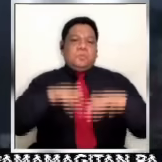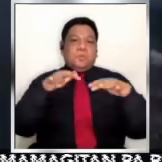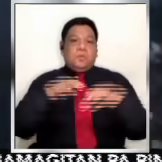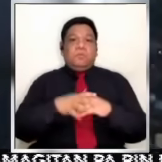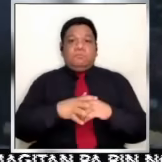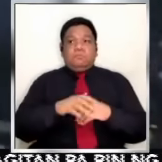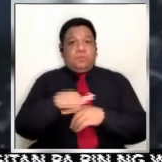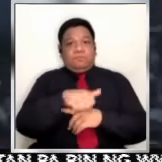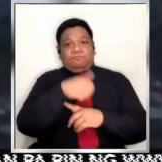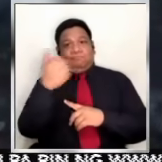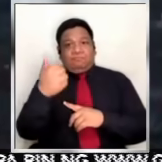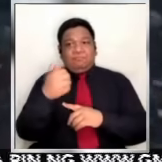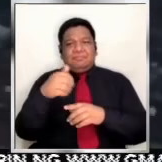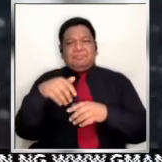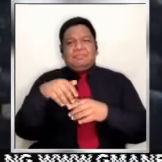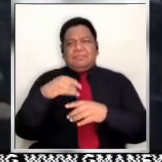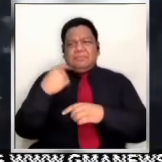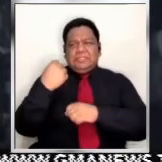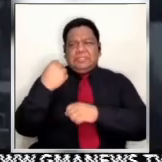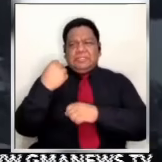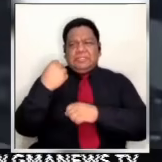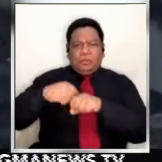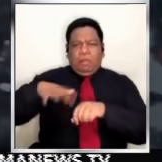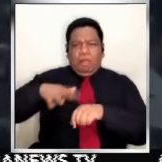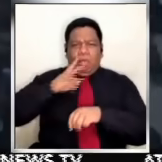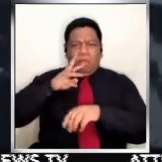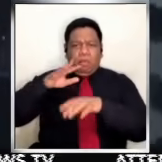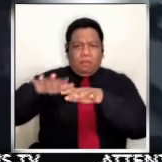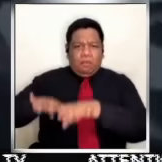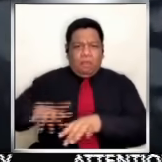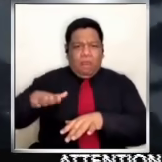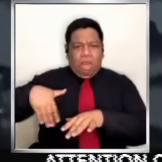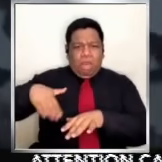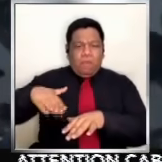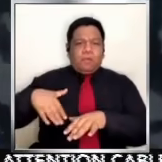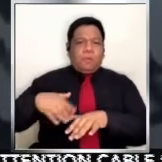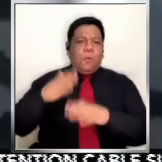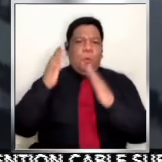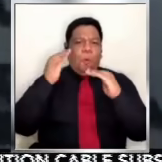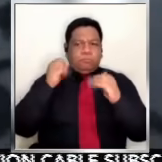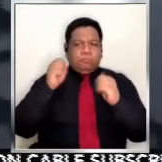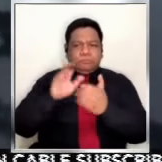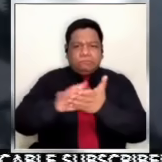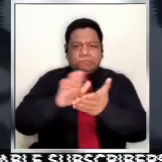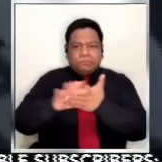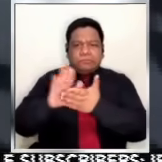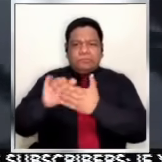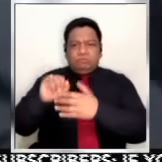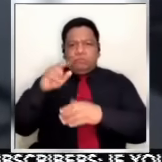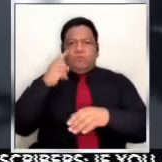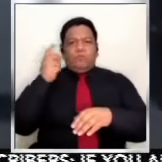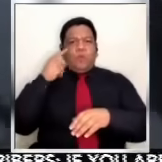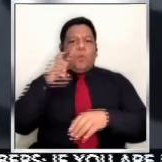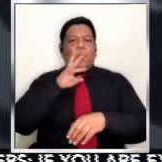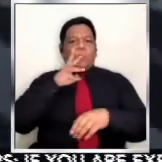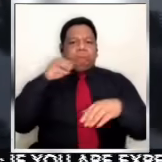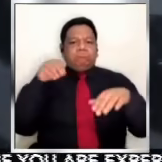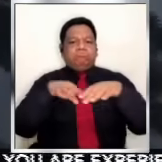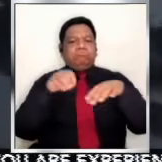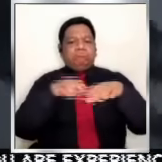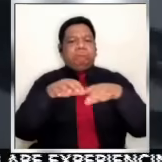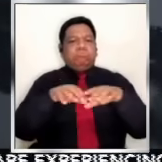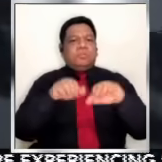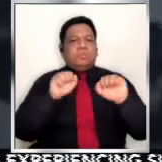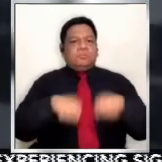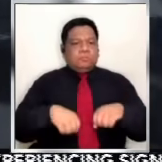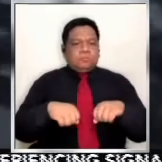ng dike na taon nang hindi bumababa ang baha. Sana raw magkaroon ng dredging sa mga sapa na daluyan dapat ng tubig papalabas sa kanilang lugar para naman